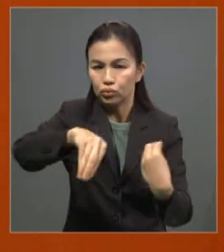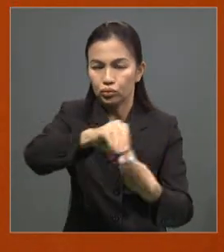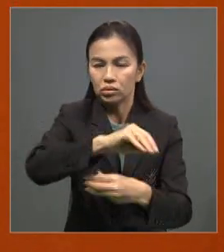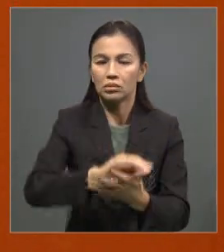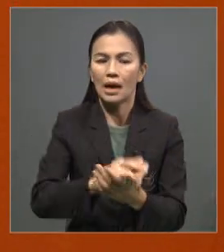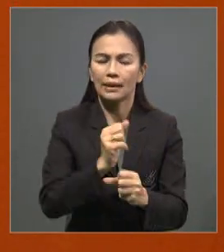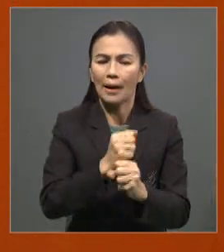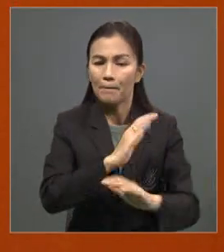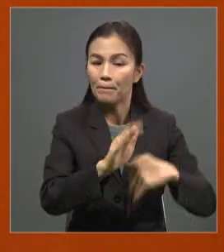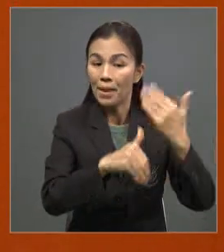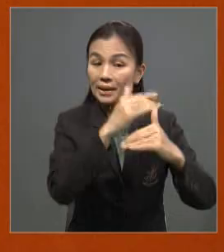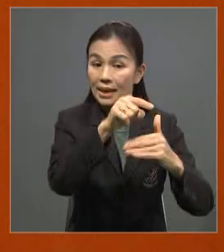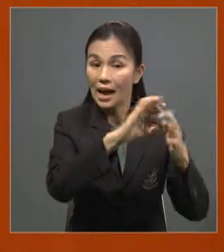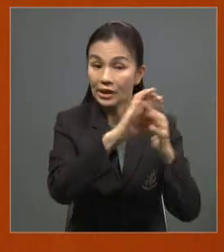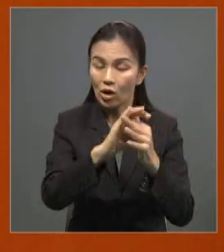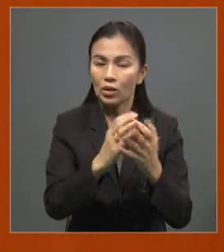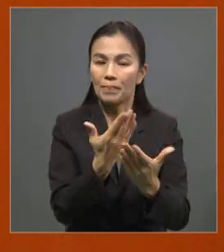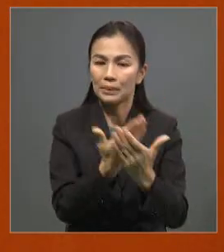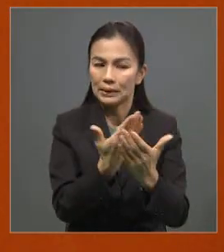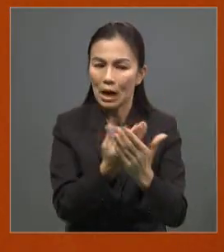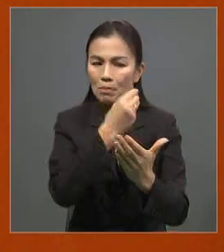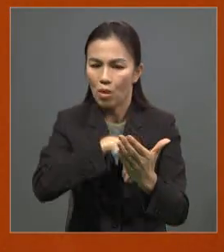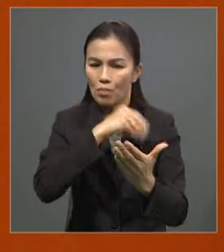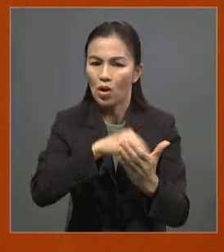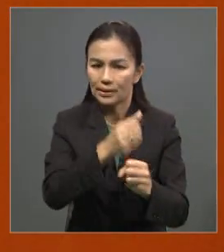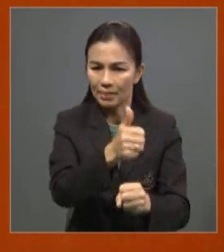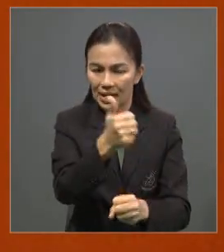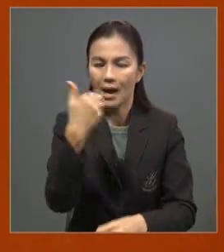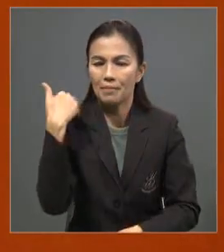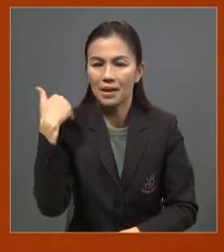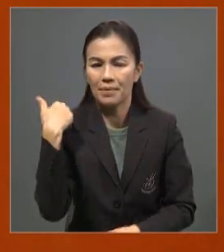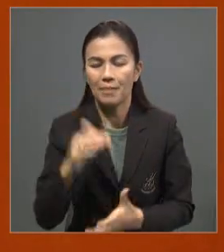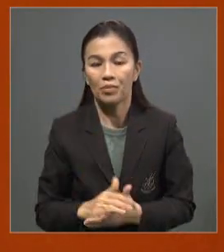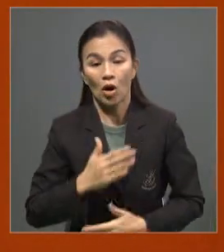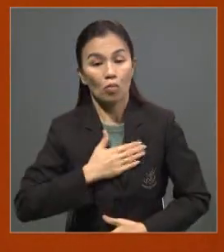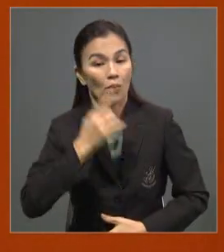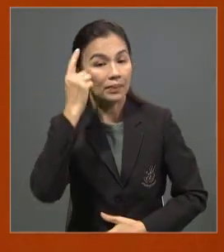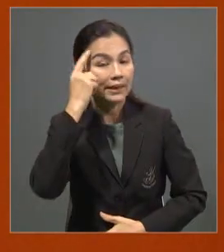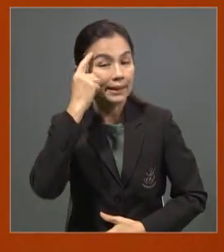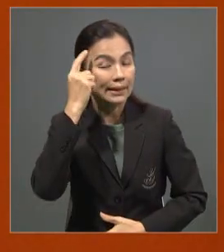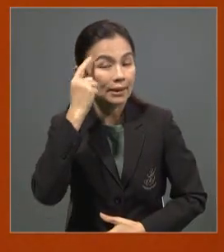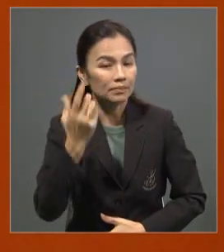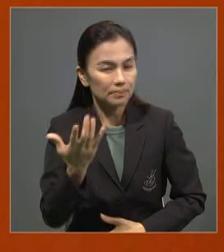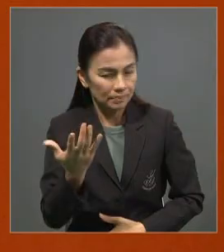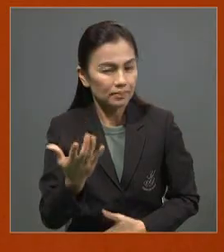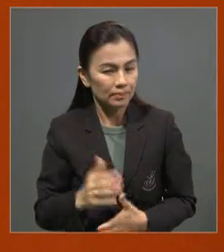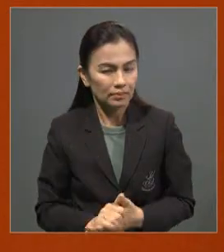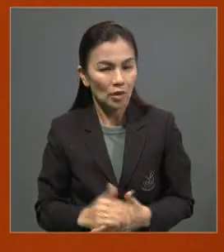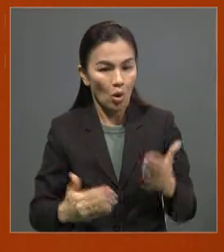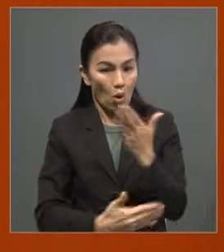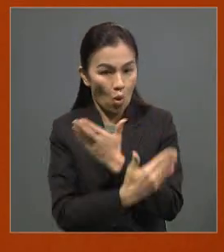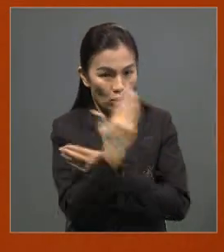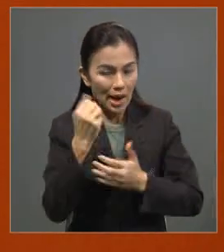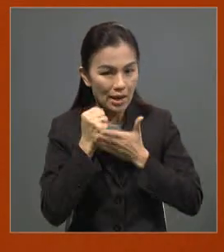อดในเรื่องของมูลค่าเพิ่มตรงนี้ได้อีกจำนวนหนึ่งผมคิดว่าจะเป็นเรื่องที่เป็นการสร้างโอกาส